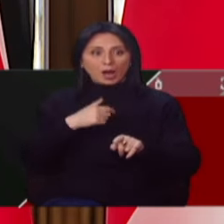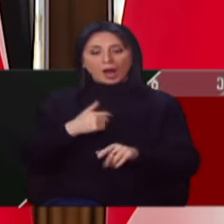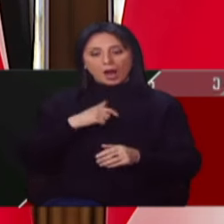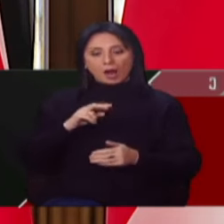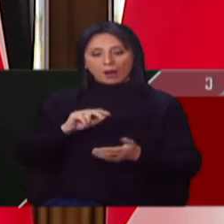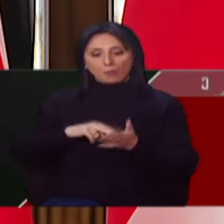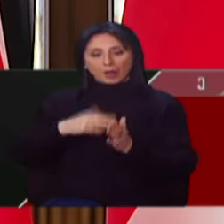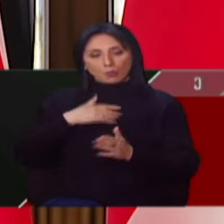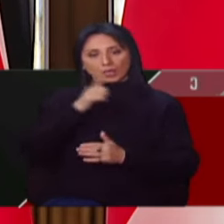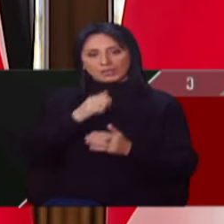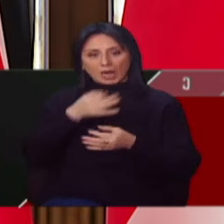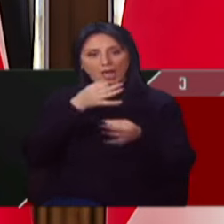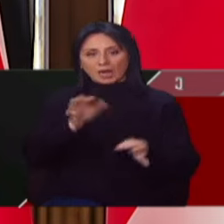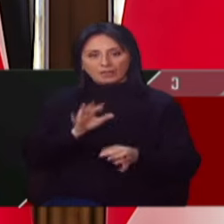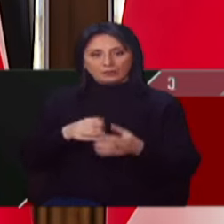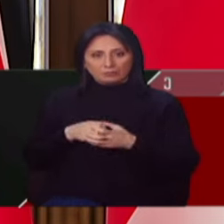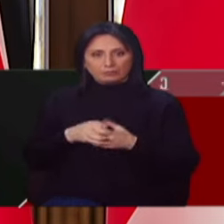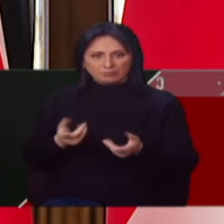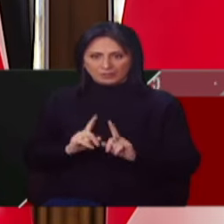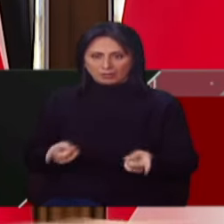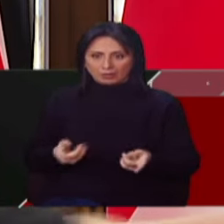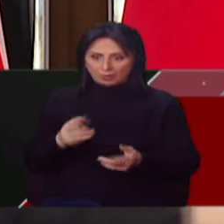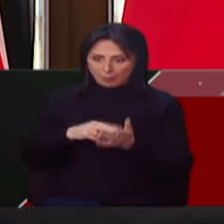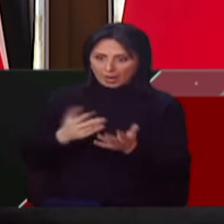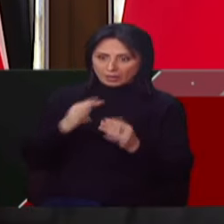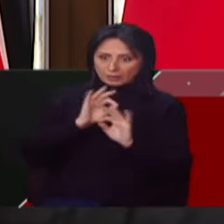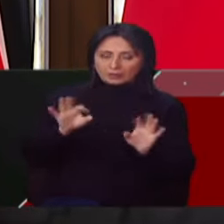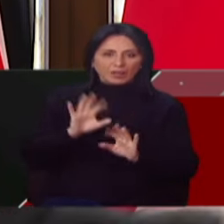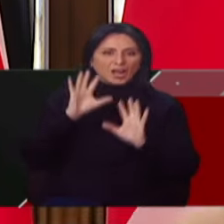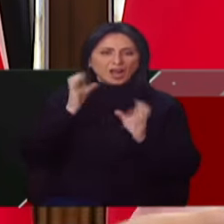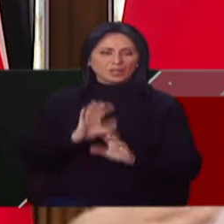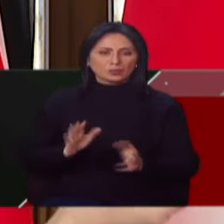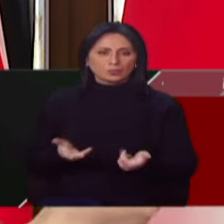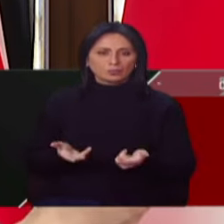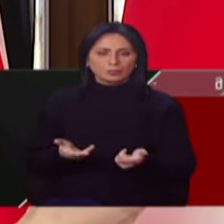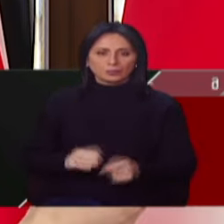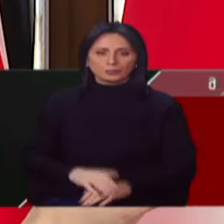როგორ უნდა გაგეთესო. ვარ ცოტა უცნაურად გამოიყურება, არასერიოზულად, აი აბსოლუტურად არასერიოზულად.